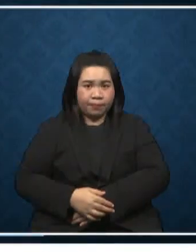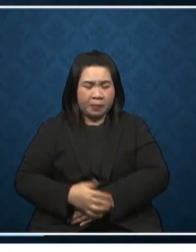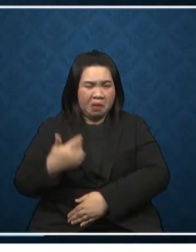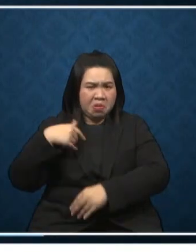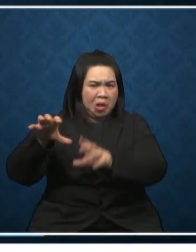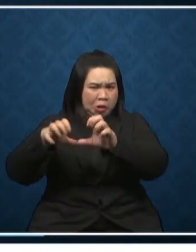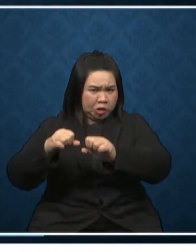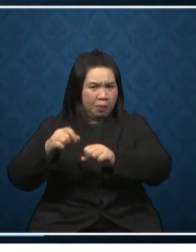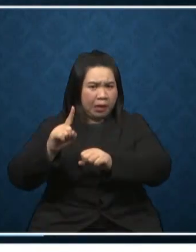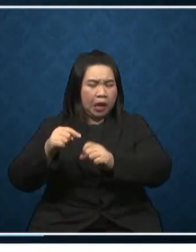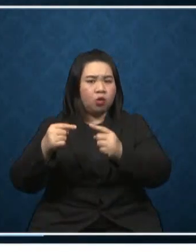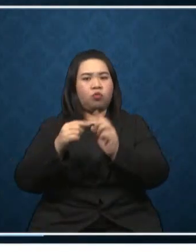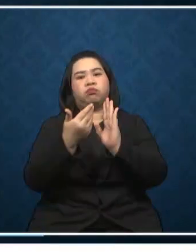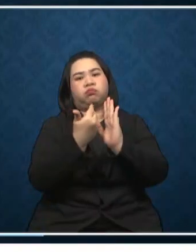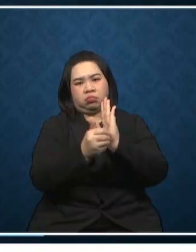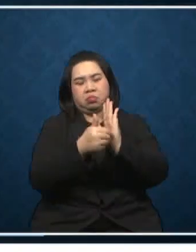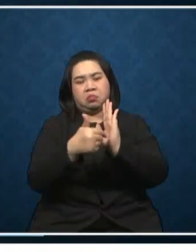อนออก